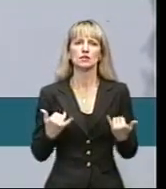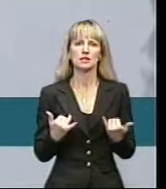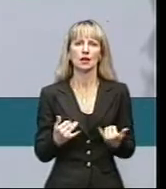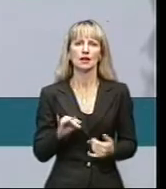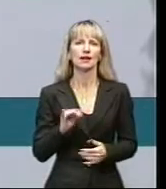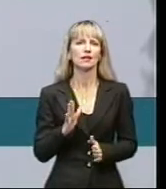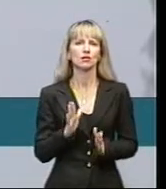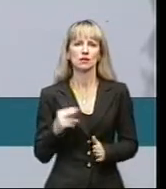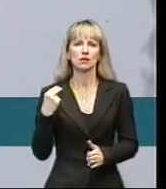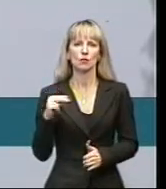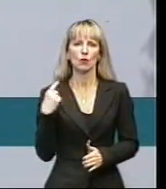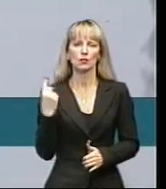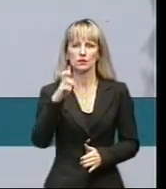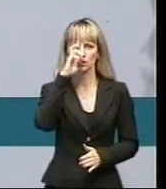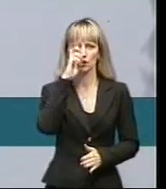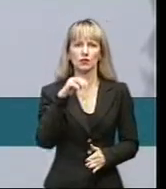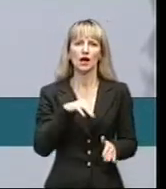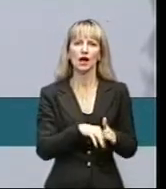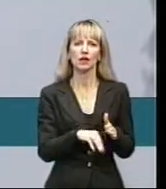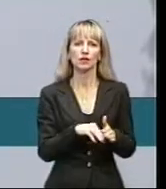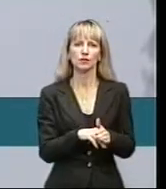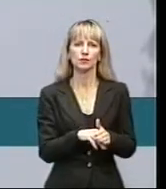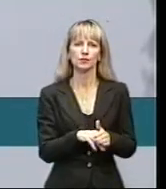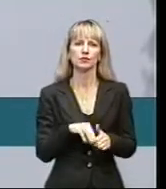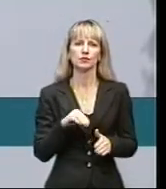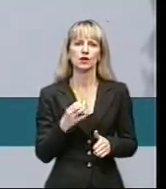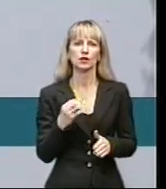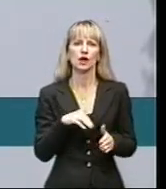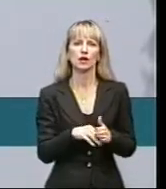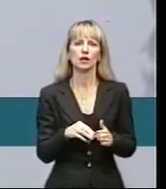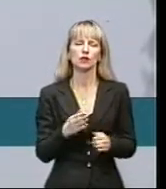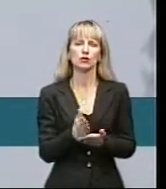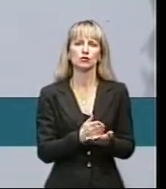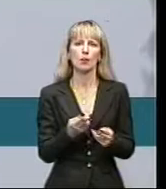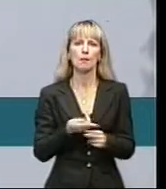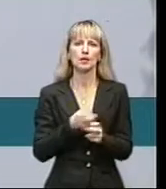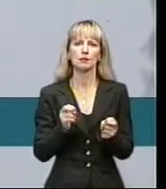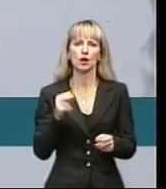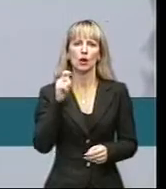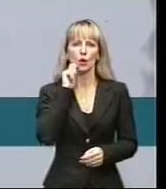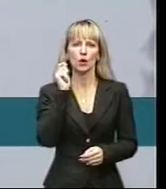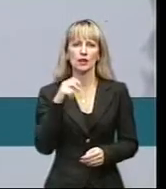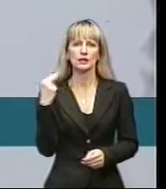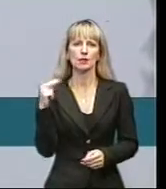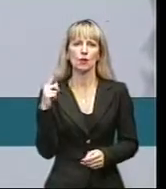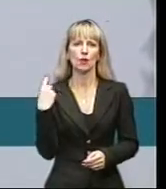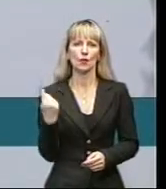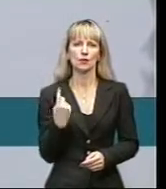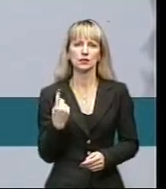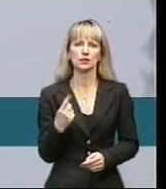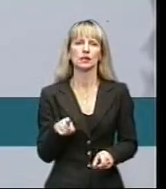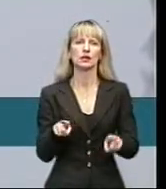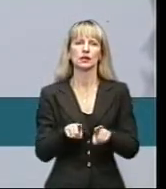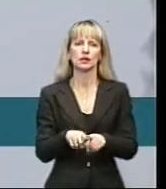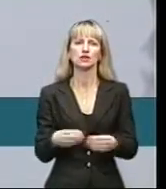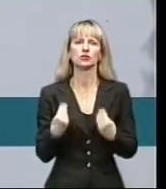лише Запорізький обласний державний архів, а архів Служби безпеки України в Запорізькій області теж